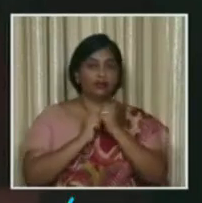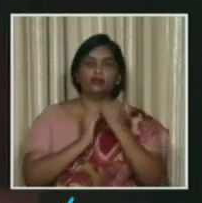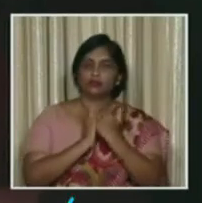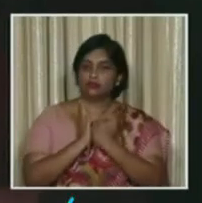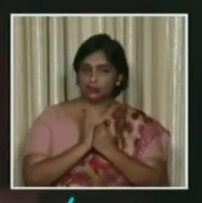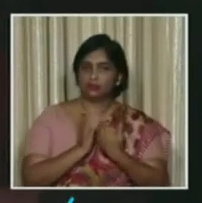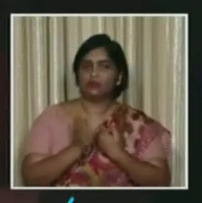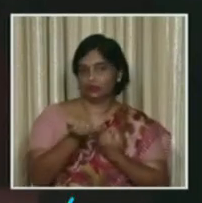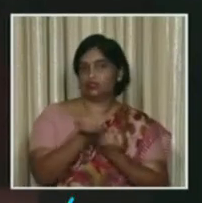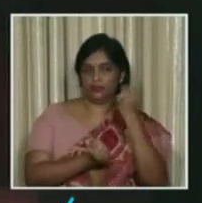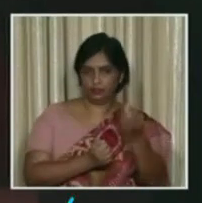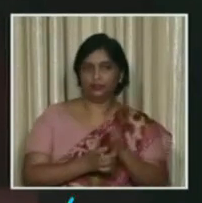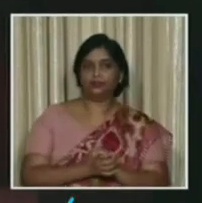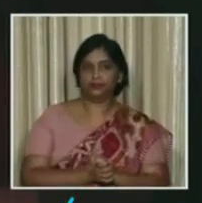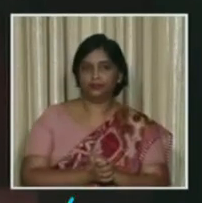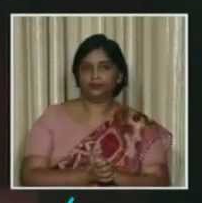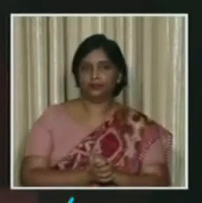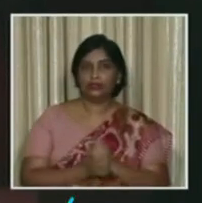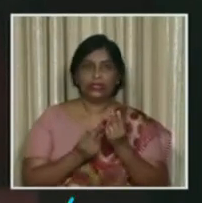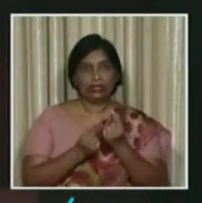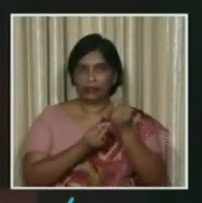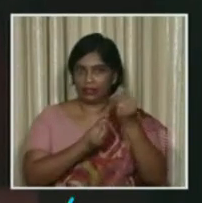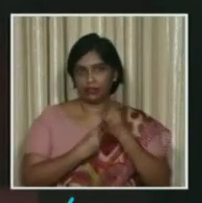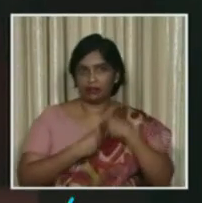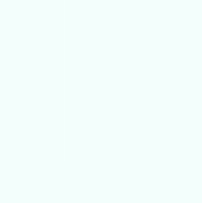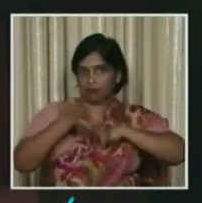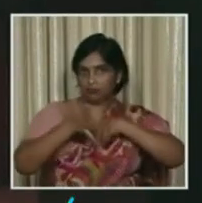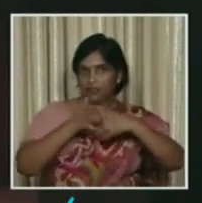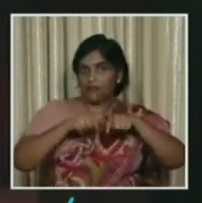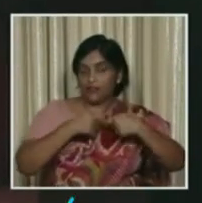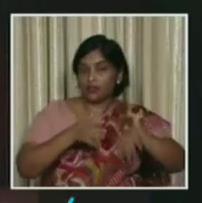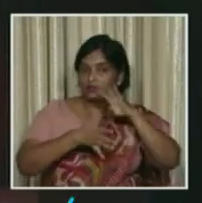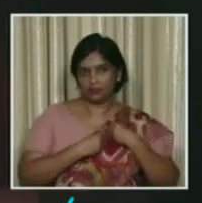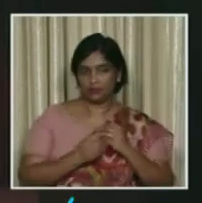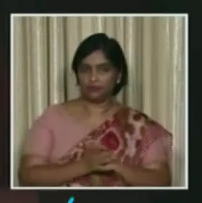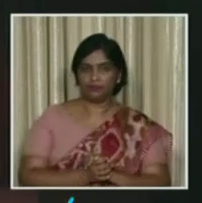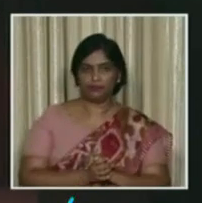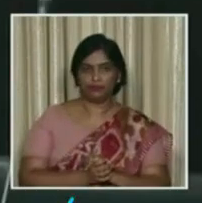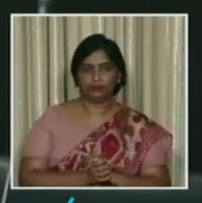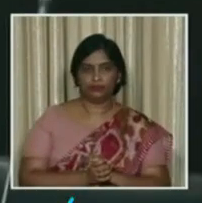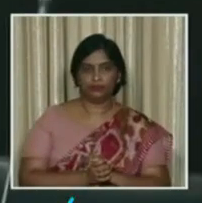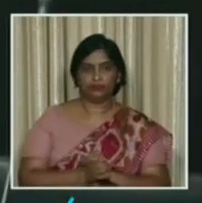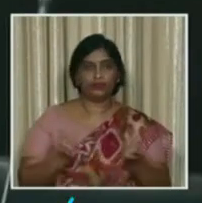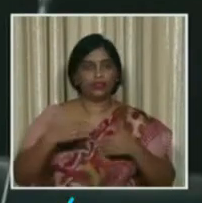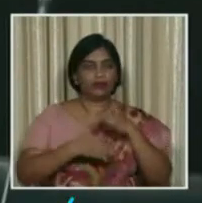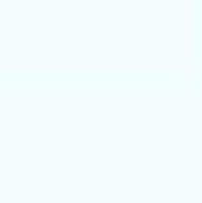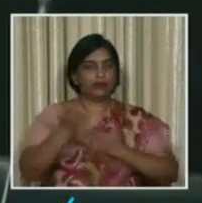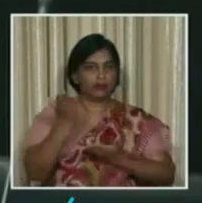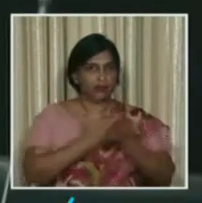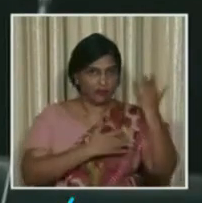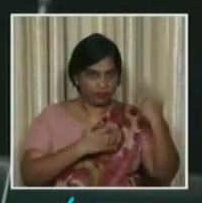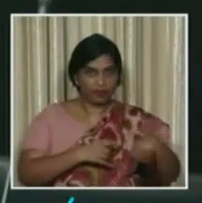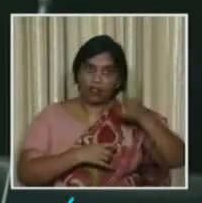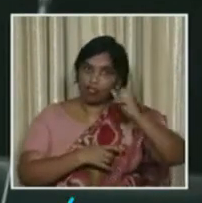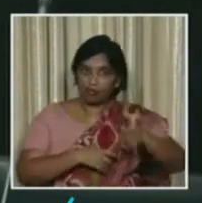වැඩසටහනට අපිත් දායකත්වයක් ලබා දෙන්න. මට මේ ඉක්මන් කළා ඔබතුමා ඇස්තමේන්තුවත් එක්ක විස්තර ලැබෙන්න සලසන්. මේ කැබිනට් පත්‍රිකාවක් දාලා තියෙනවා ඒක